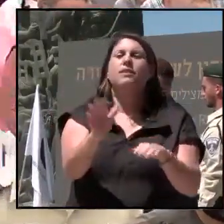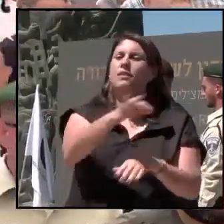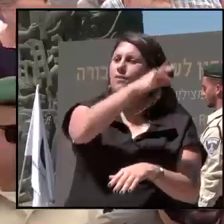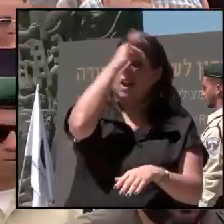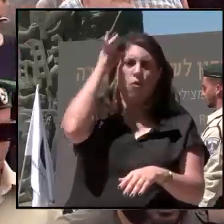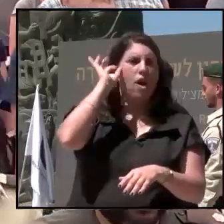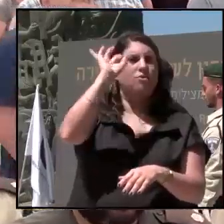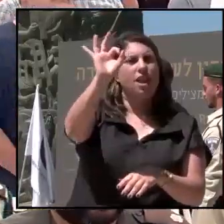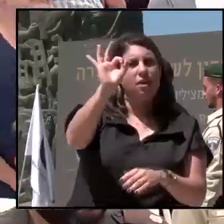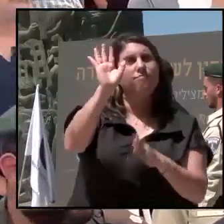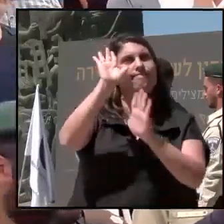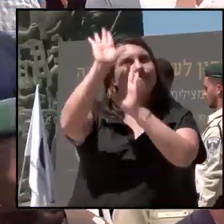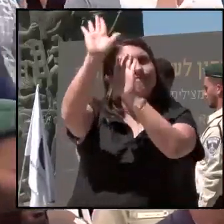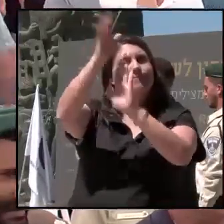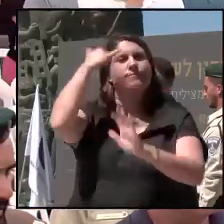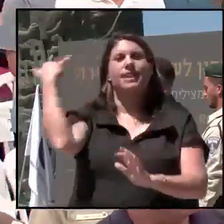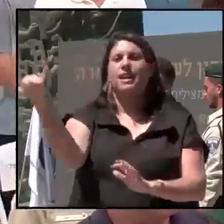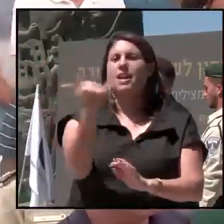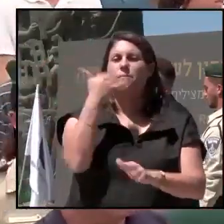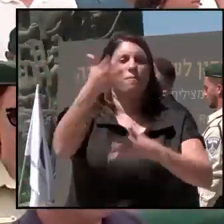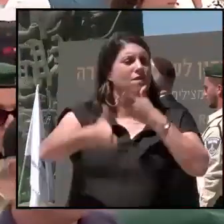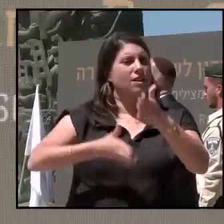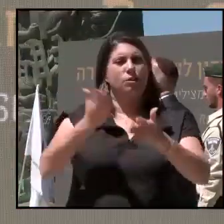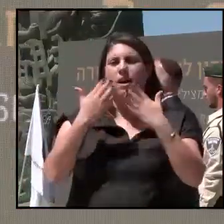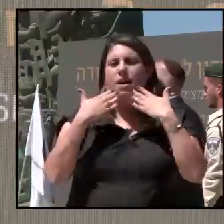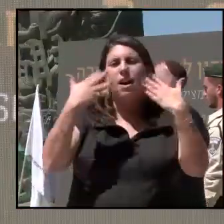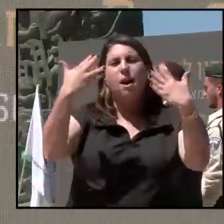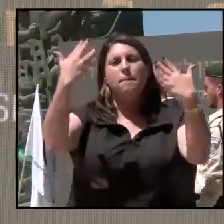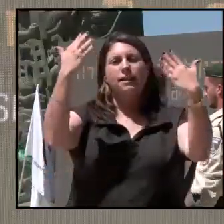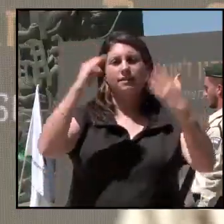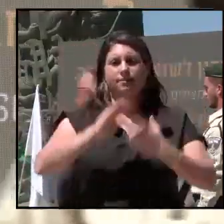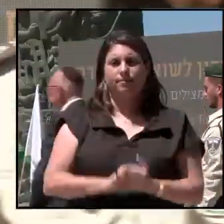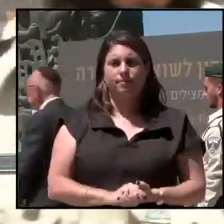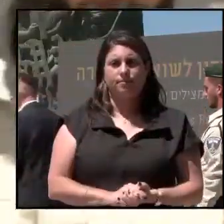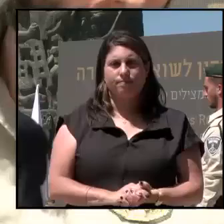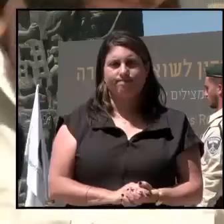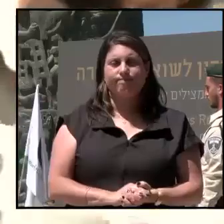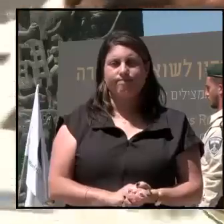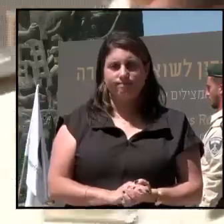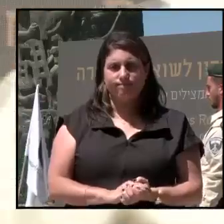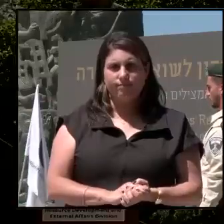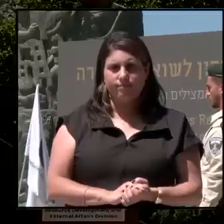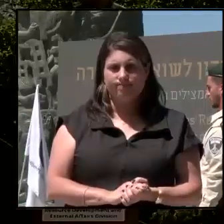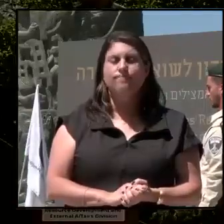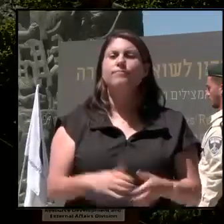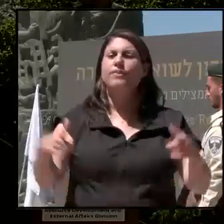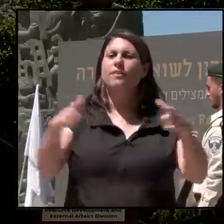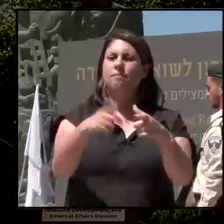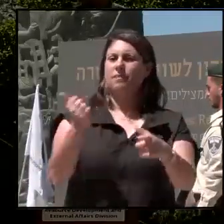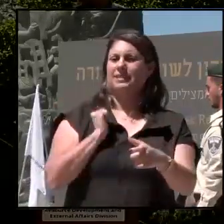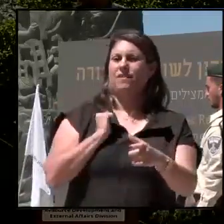לגורלם לקץ הימין, ונאמר אמן. שמר יציג את נשקו. היי,